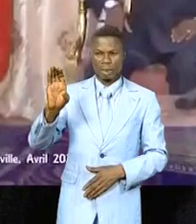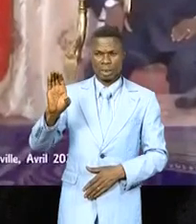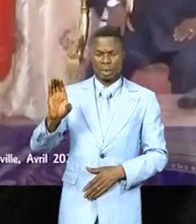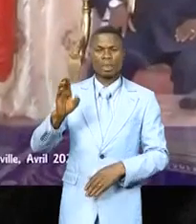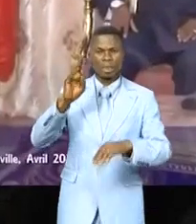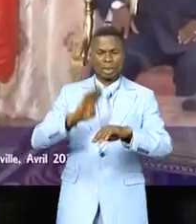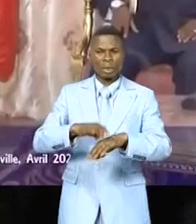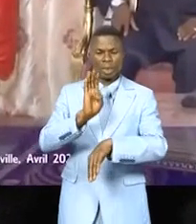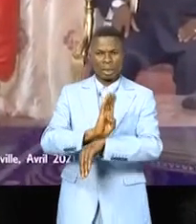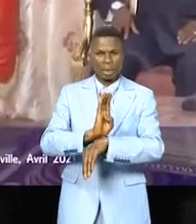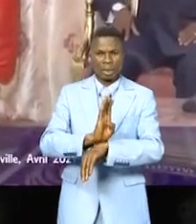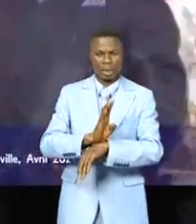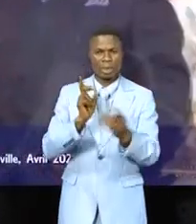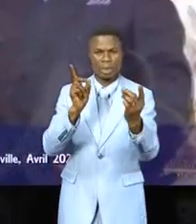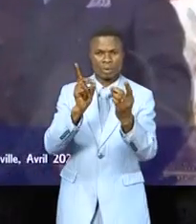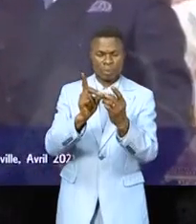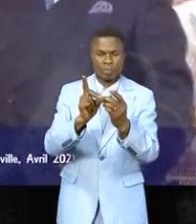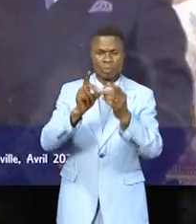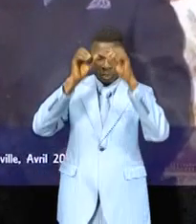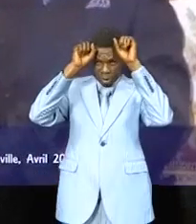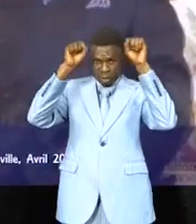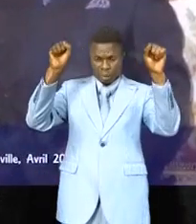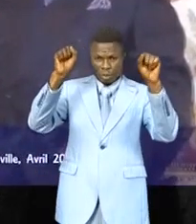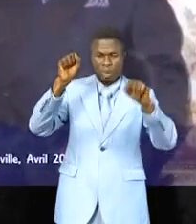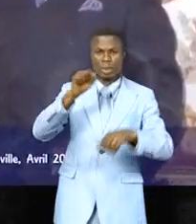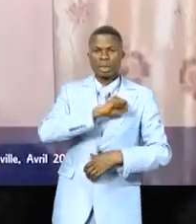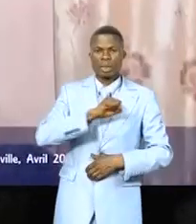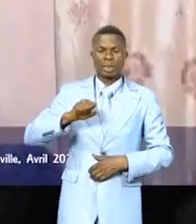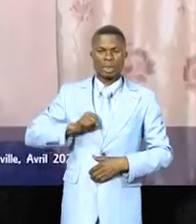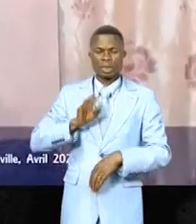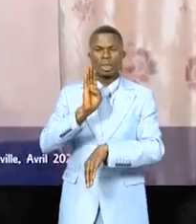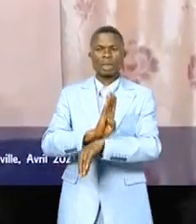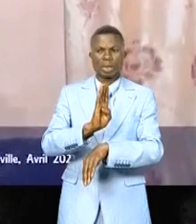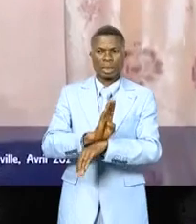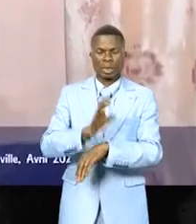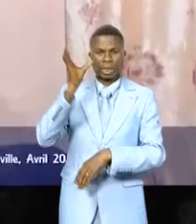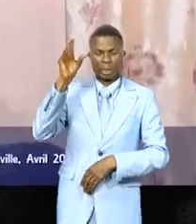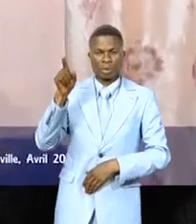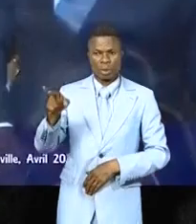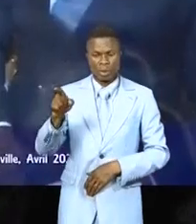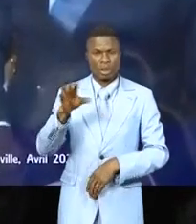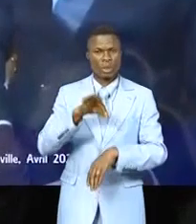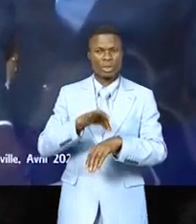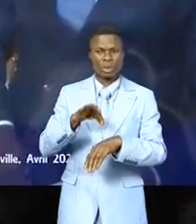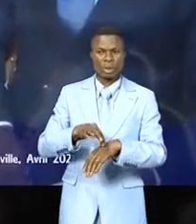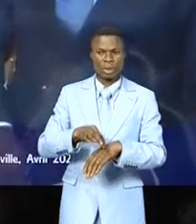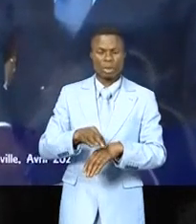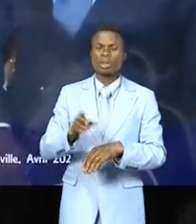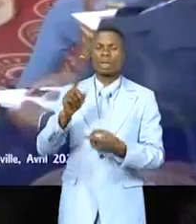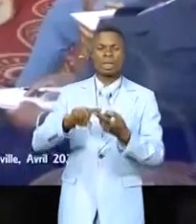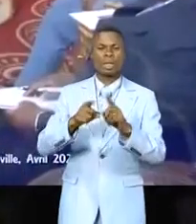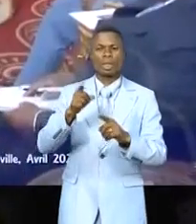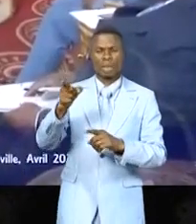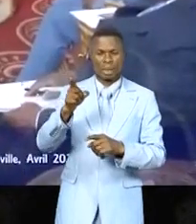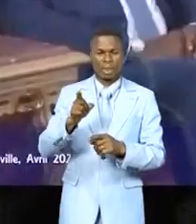à profit pour rencontrer le vénérable président du Sénat Brazza congolais, Pierre Ngolo. Une occasion pour ses contemporains